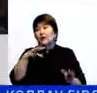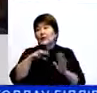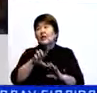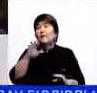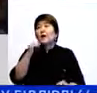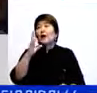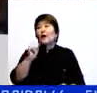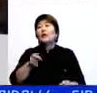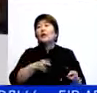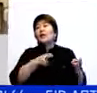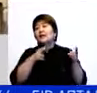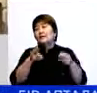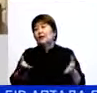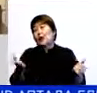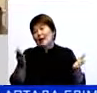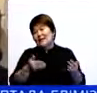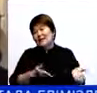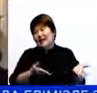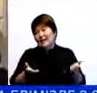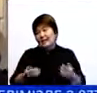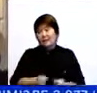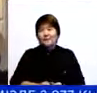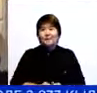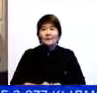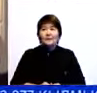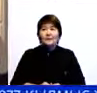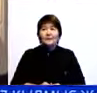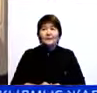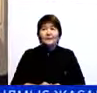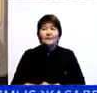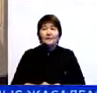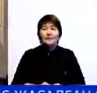Байқоңырға сапарлауға шақырды. Бекзат Аманов, Нұрсұлу Қасым, Қанат Махамбетов, Қызылорда, телеарнасы.